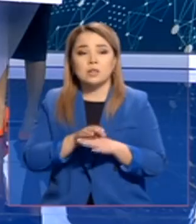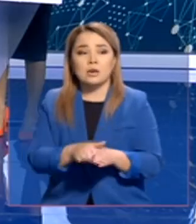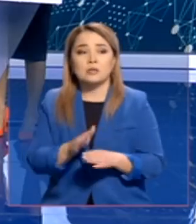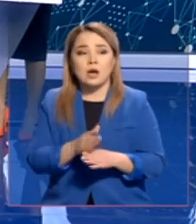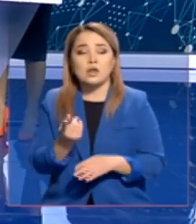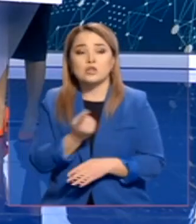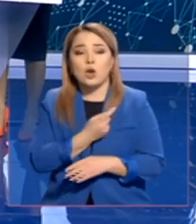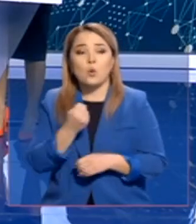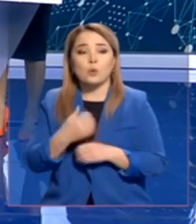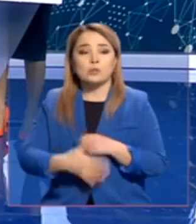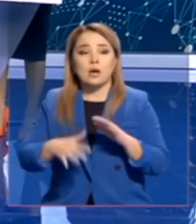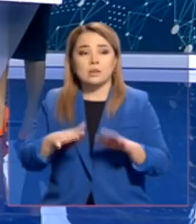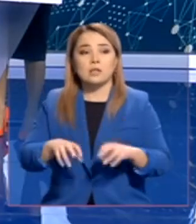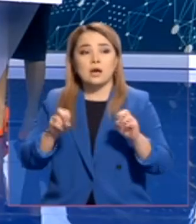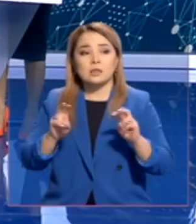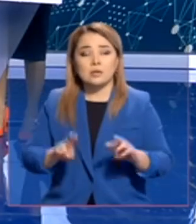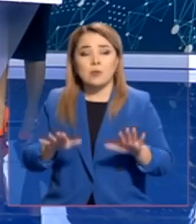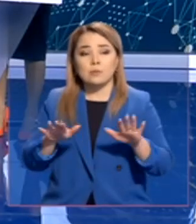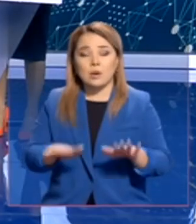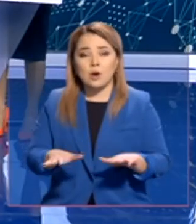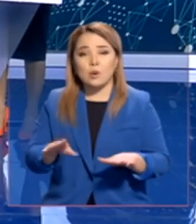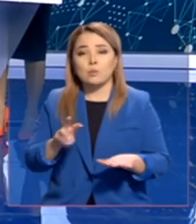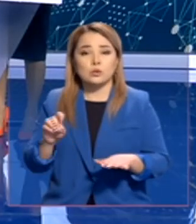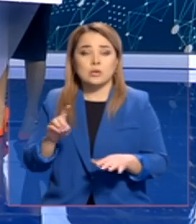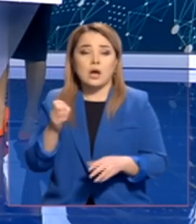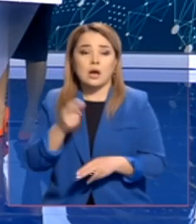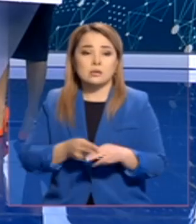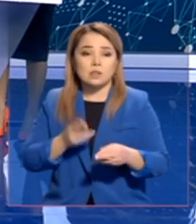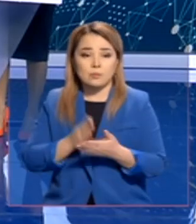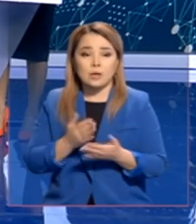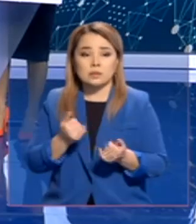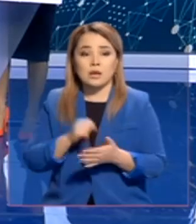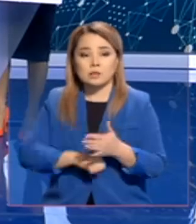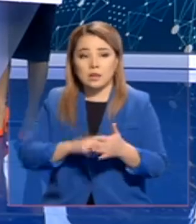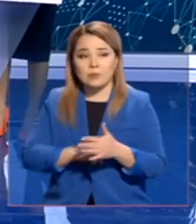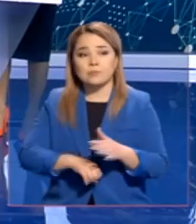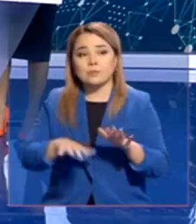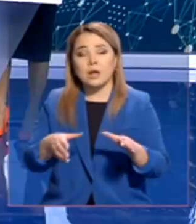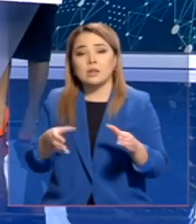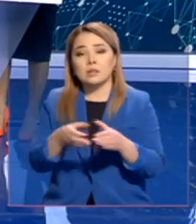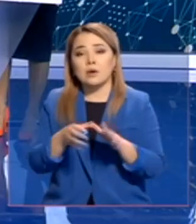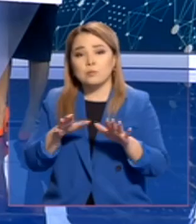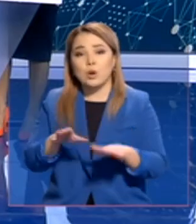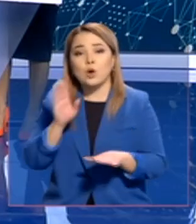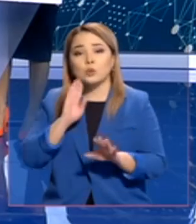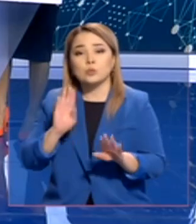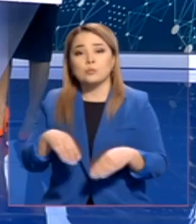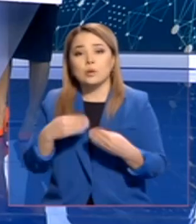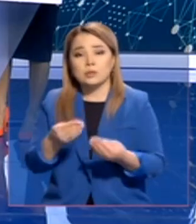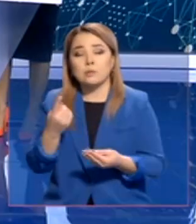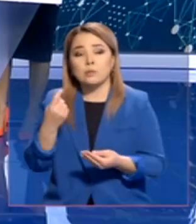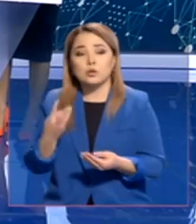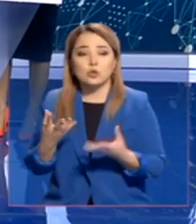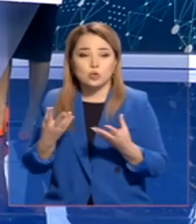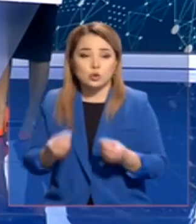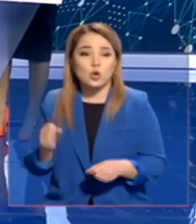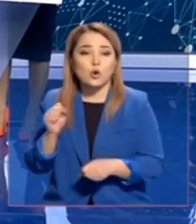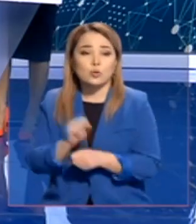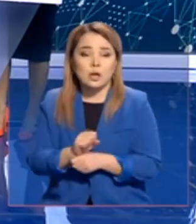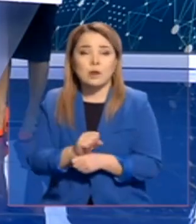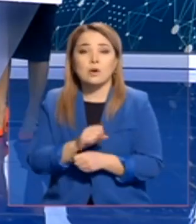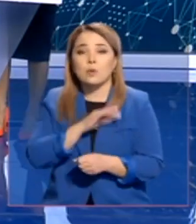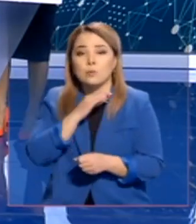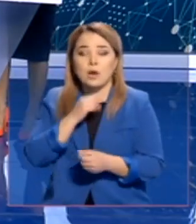ететін жалғыз орталықтың арналарына мұз қатып қалды. Салдарынан мекемелерге берілетін су бірнеше күнге тоқтатылып,